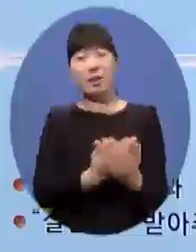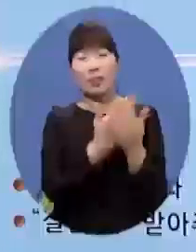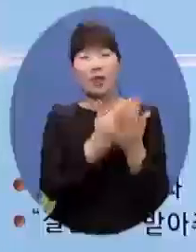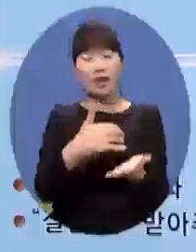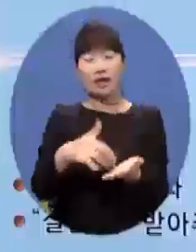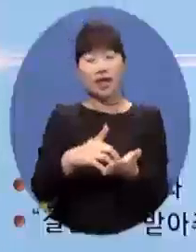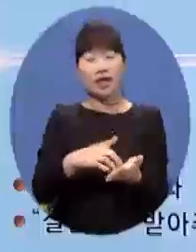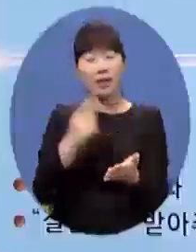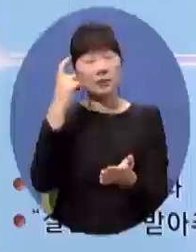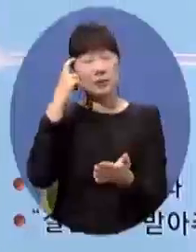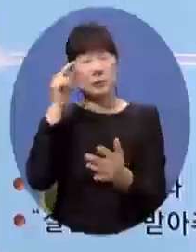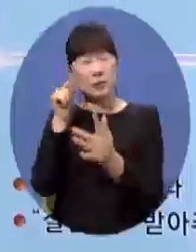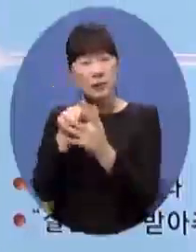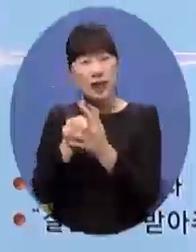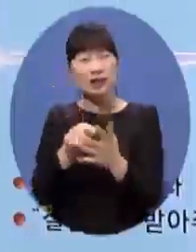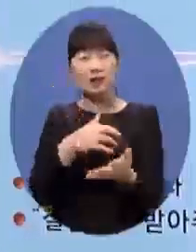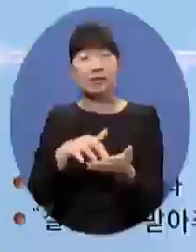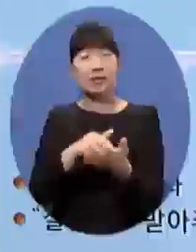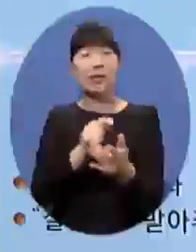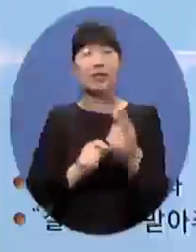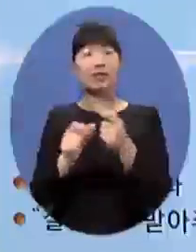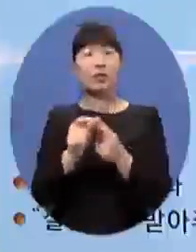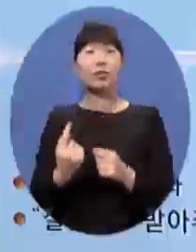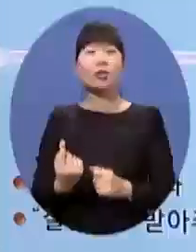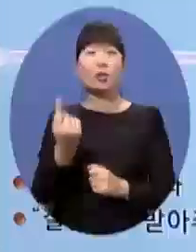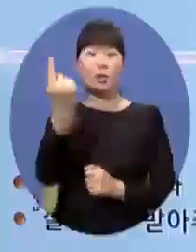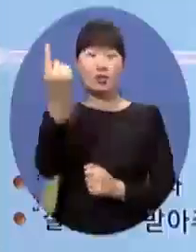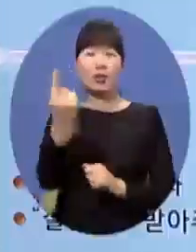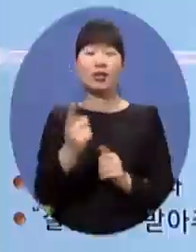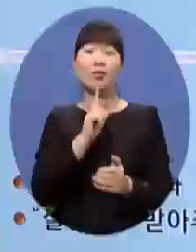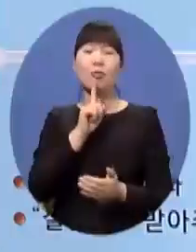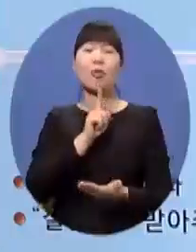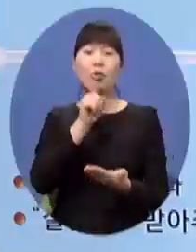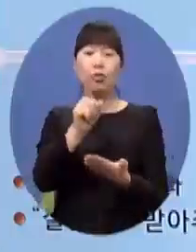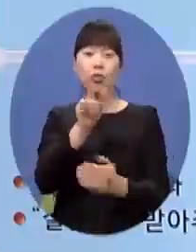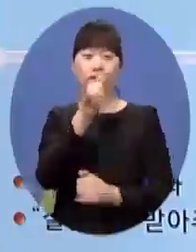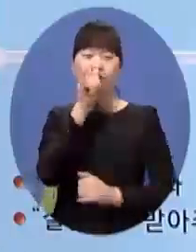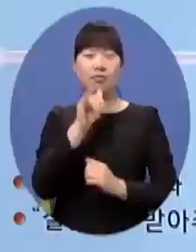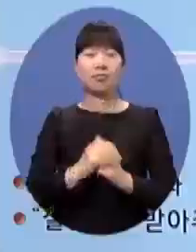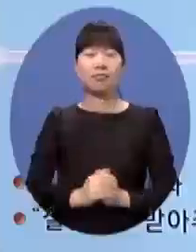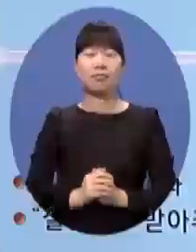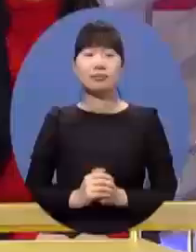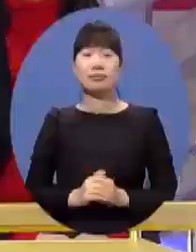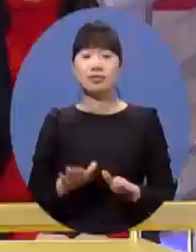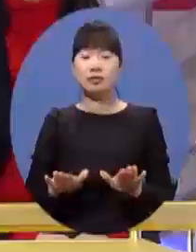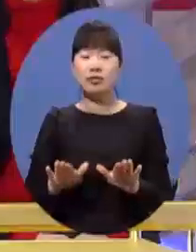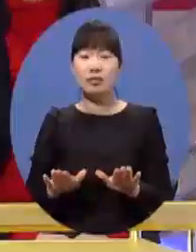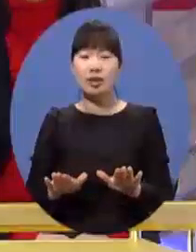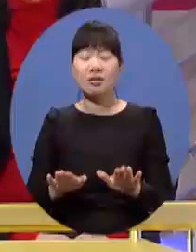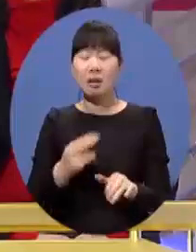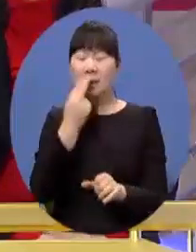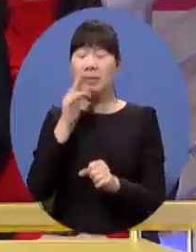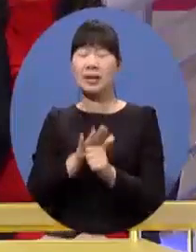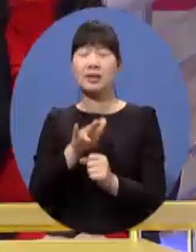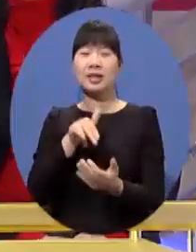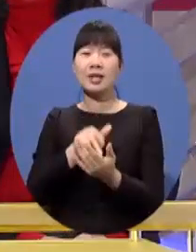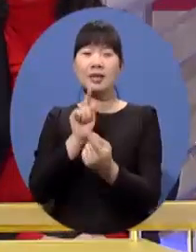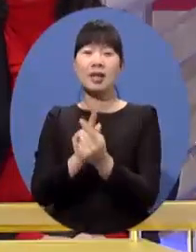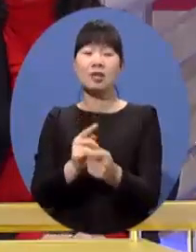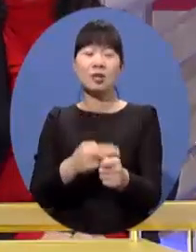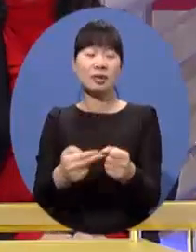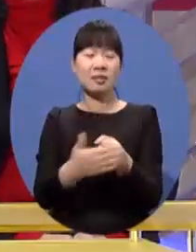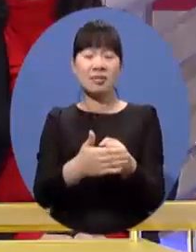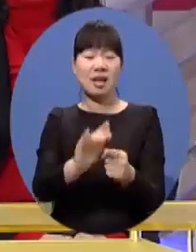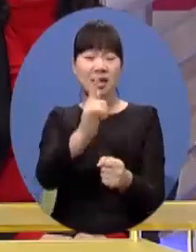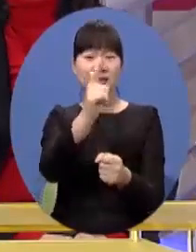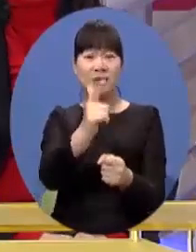계산력, 추리력 뭐 이런 부분들이 훨씬 더 높게 보고 되고 있습니다. 네. 저렇게 보면 어떤 억울한 상황에서 선생님 탓을 하지